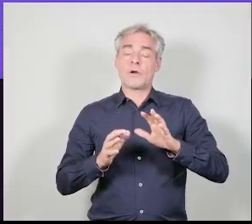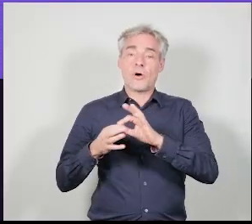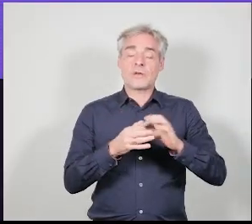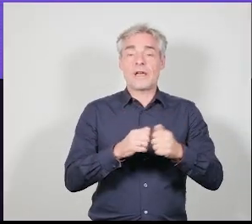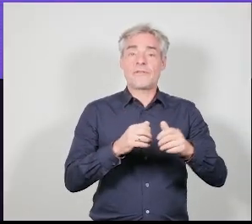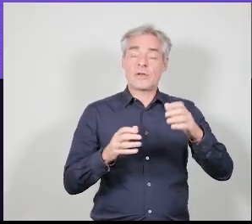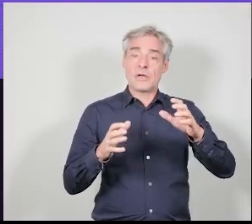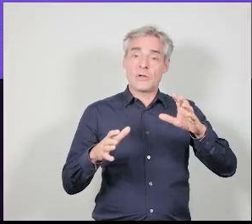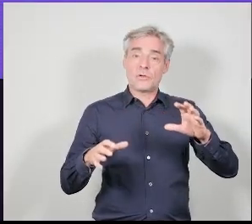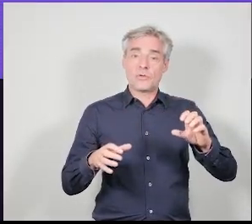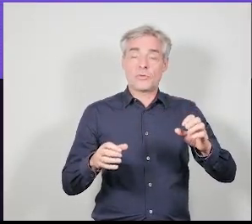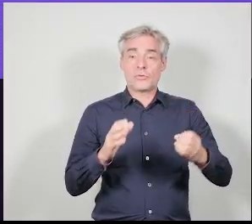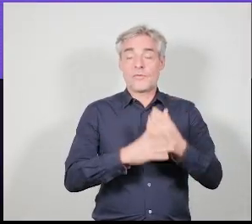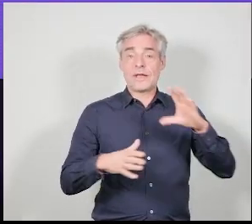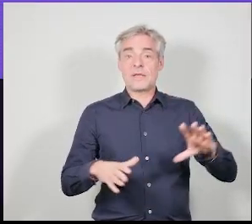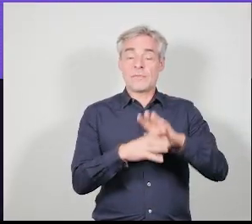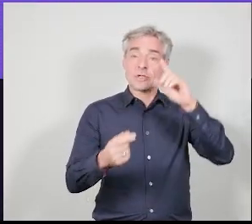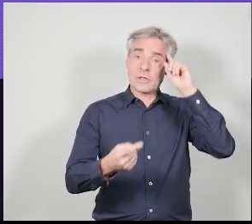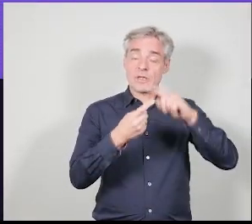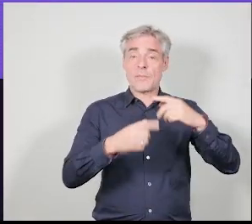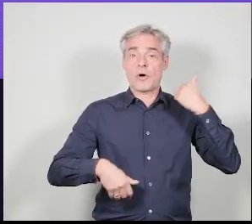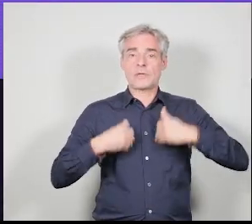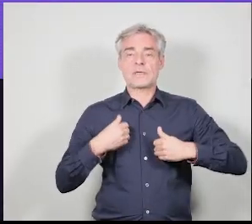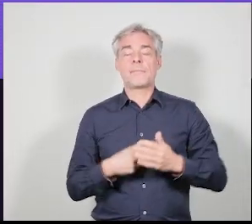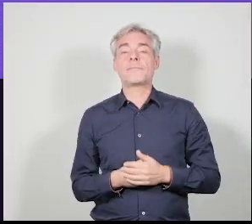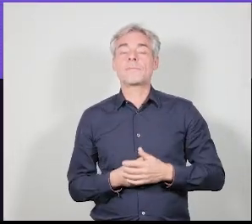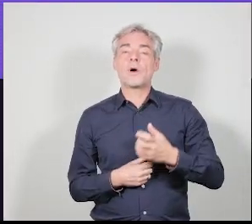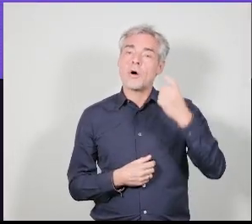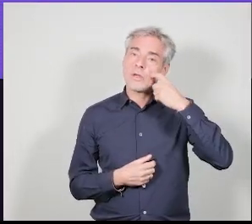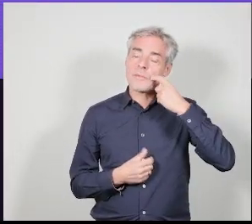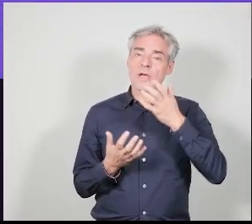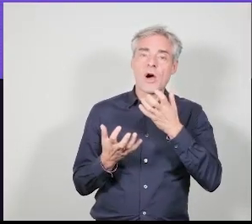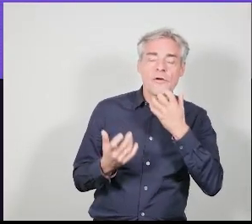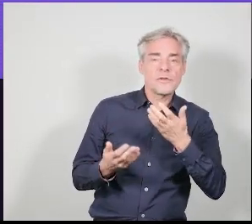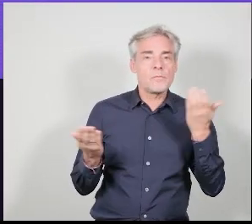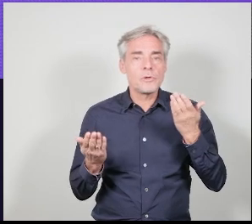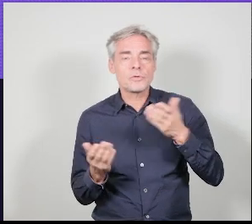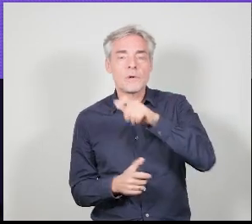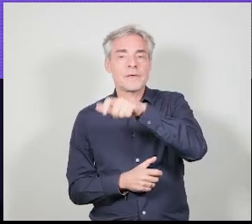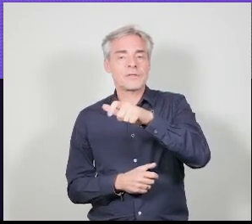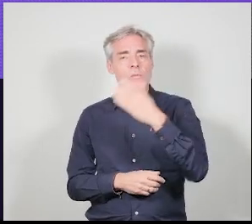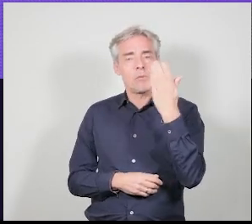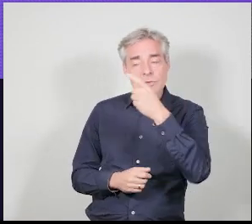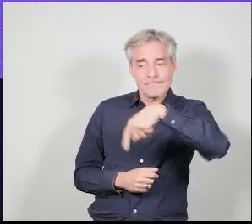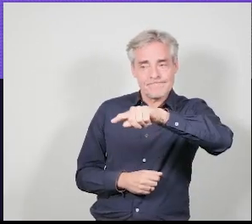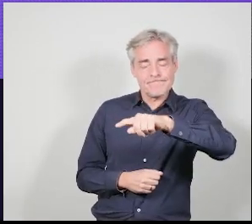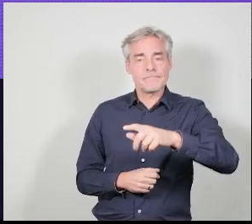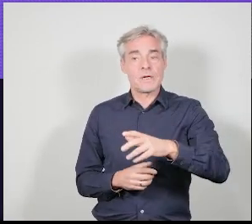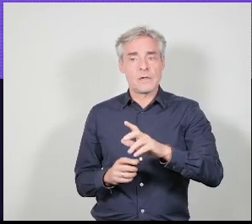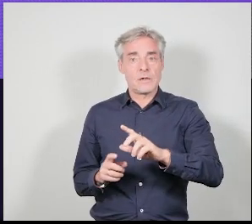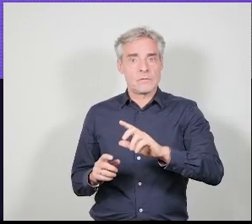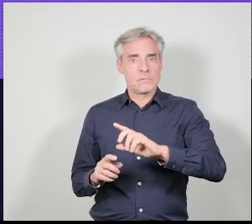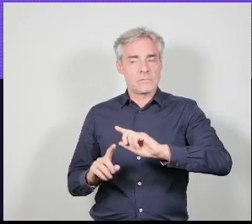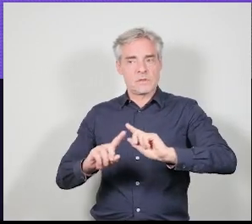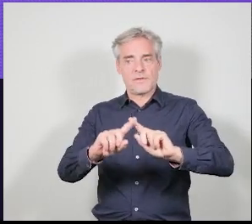Et clairement, nous, ce qu'on a vu dès le départ, c'est que les attentes comme les besoins des personnes sont très